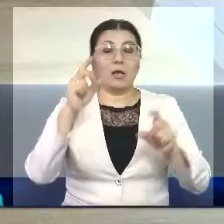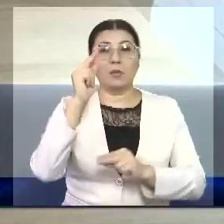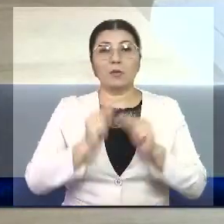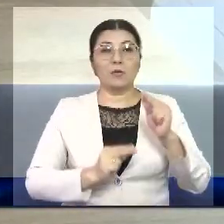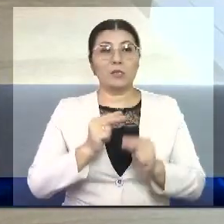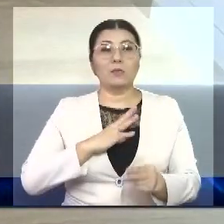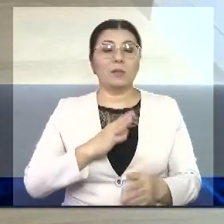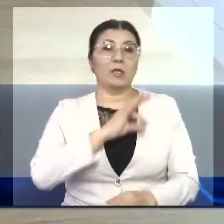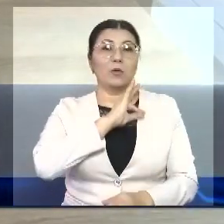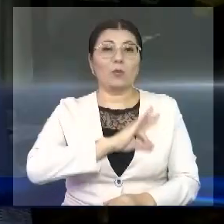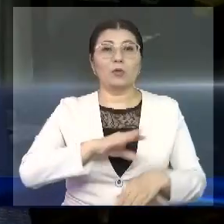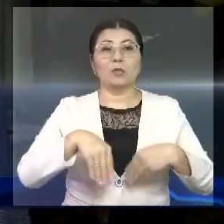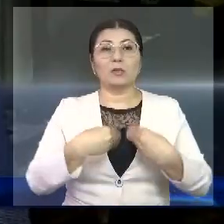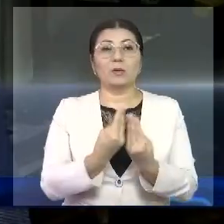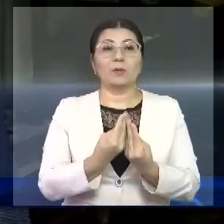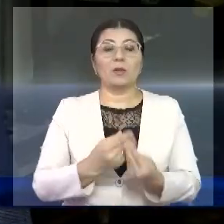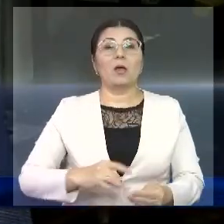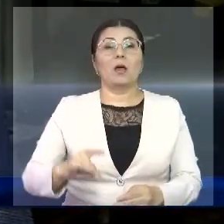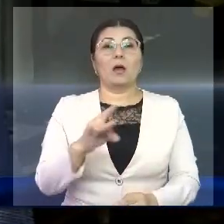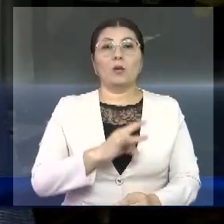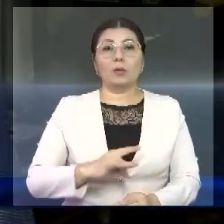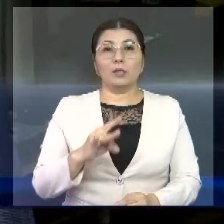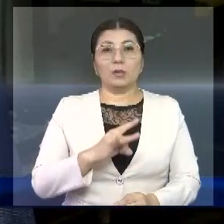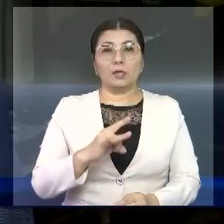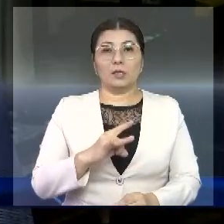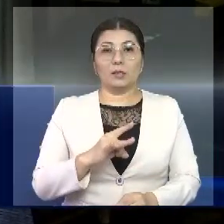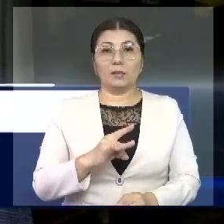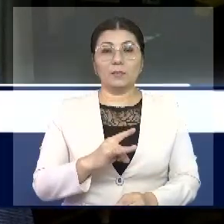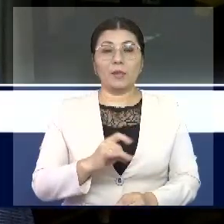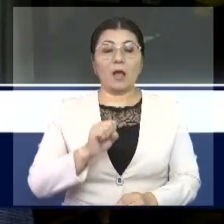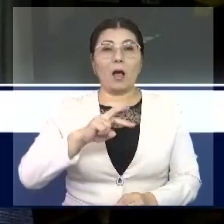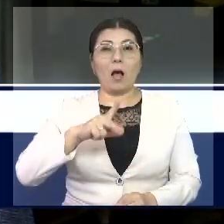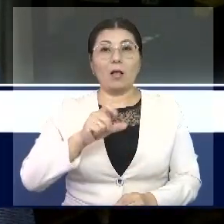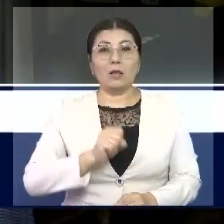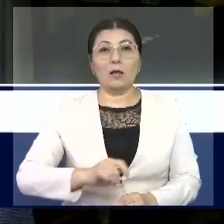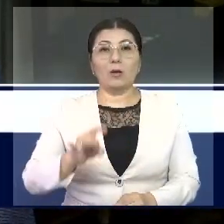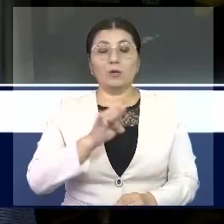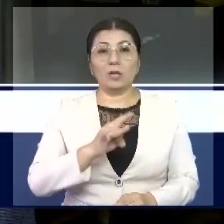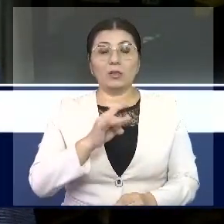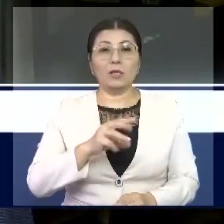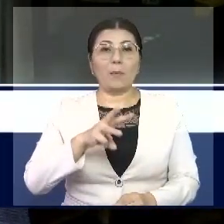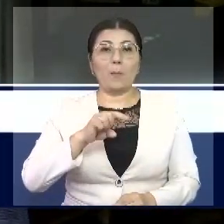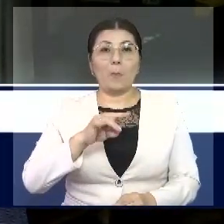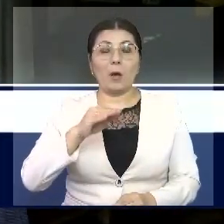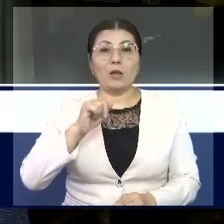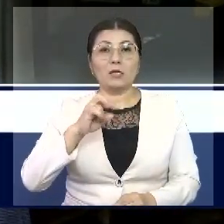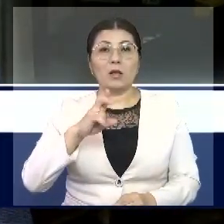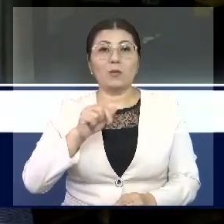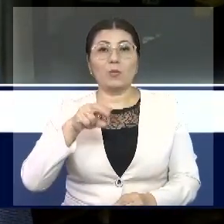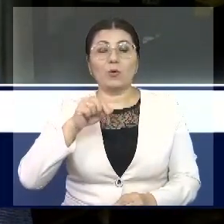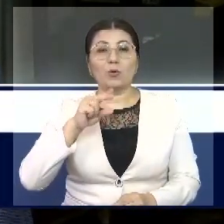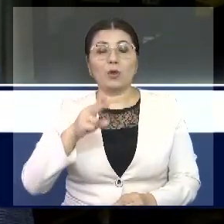көтерген, енді қолданысқа беріледі. Аудандарды айтатын болсақ, Алға ауданына тиесілі Маржанбұлақ орта